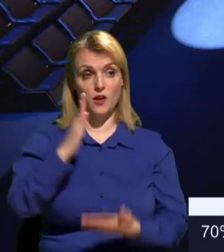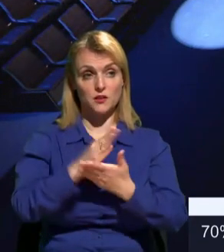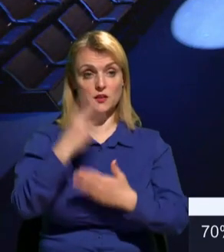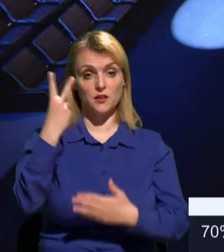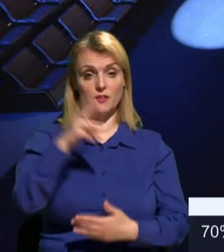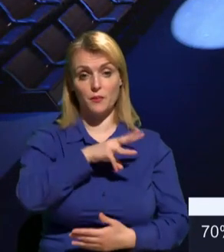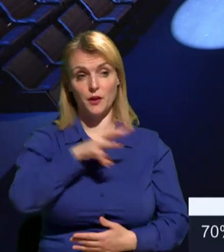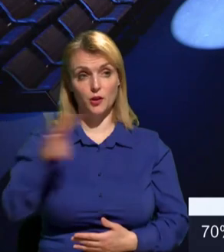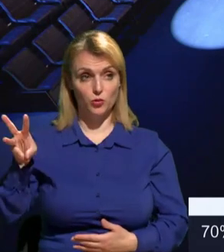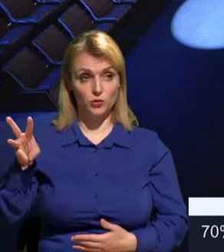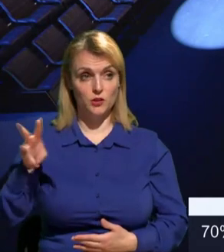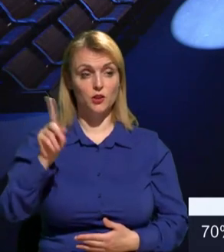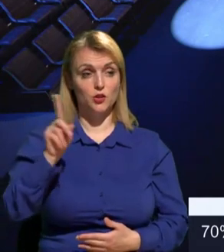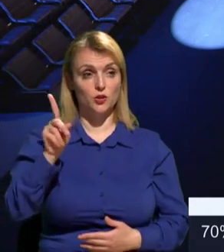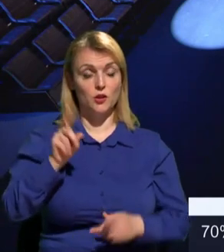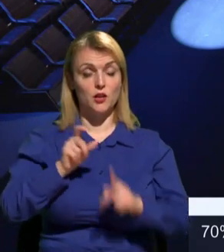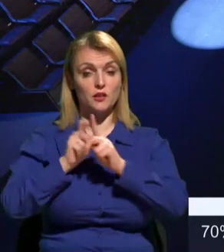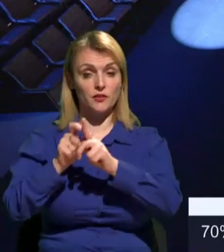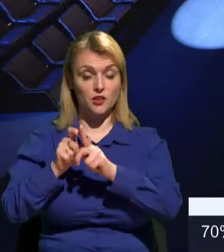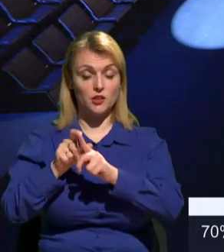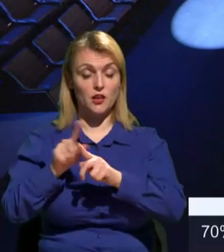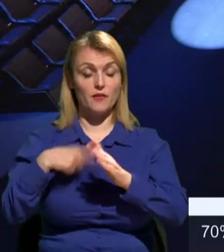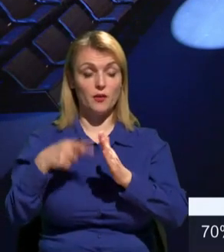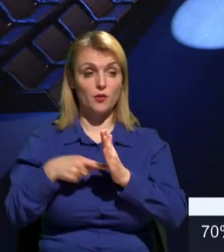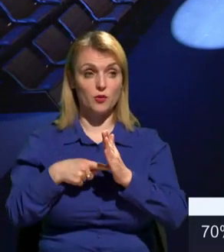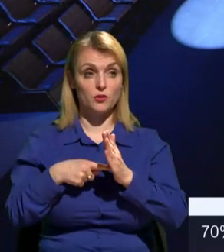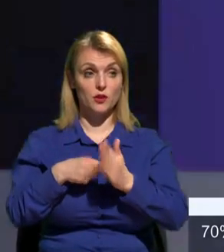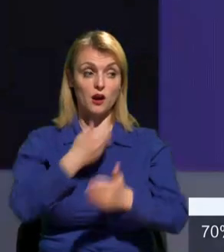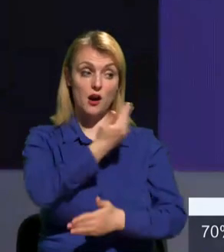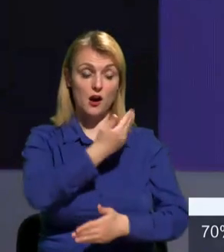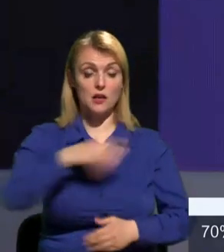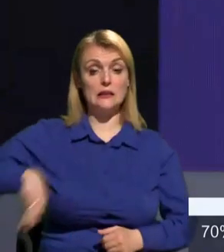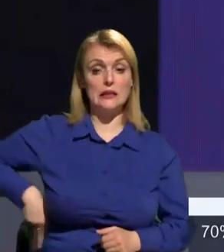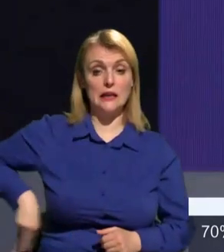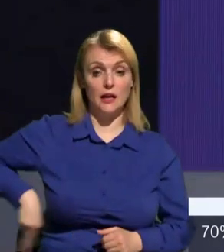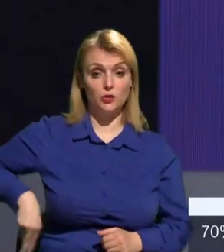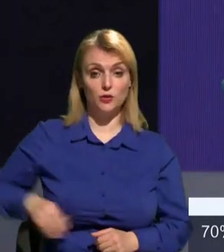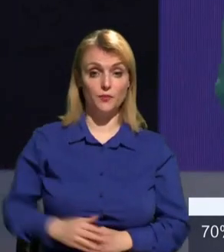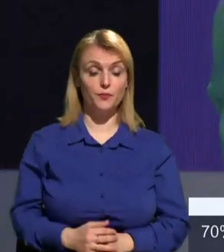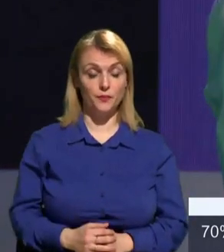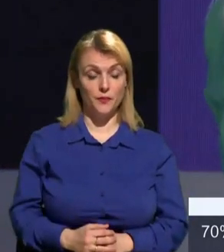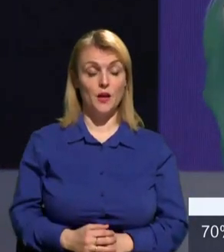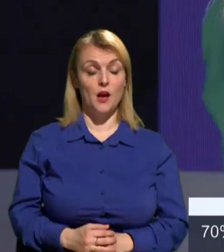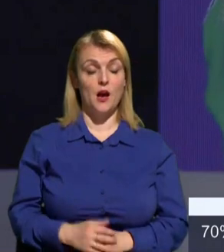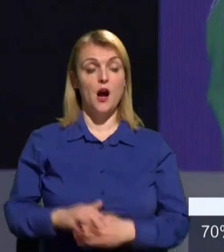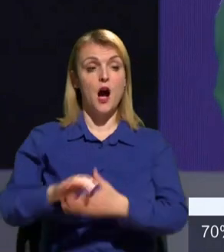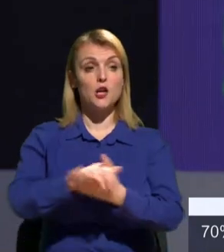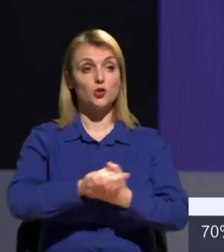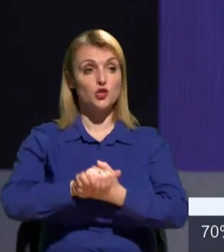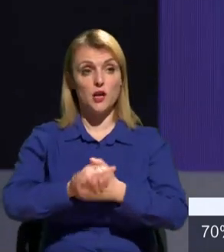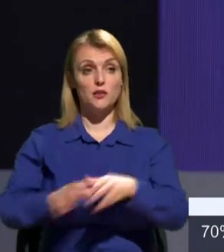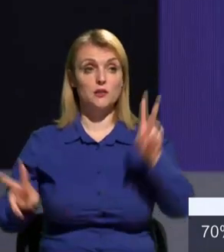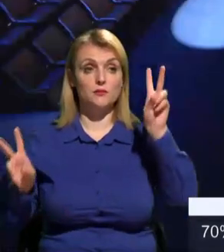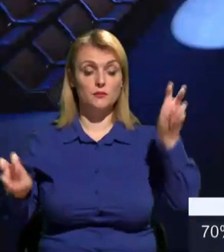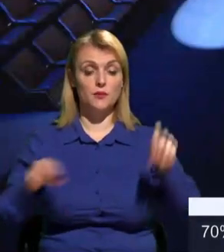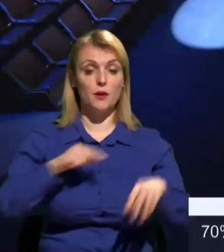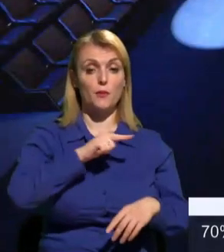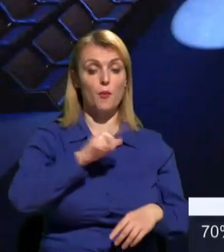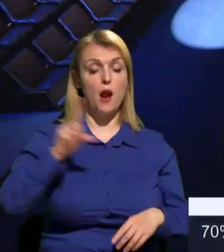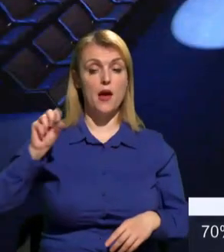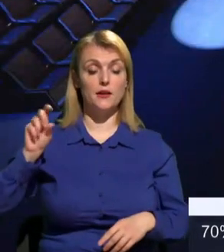minute ca să răspundeți la întrebările directorului de program Promolex, Pavel Postică. Domnule Postică, vă rog tare